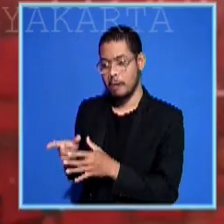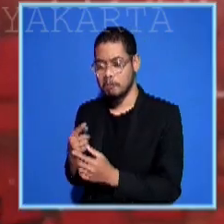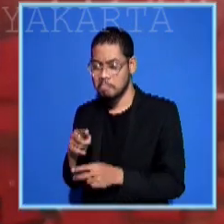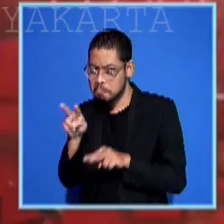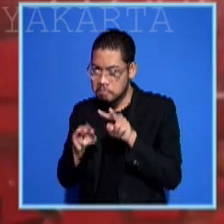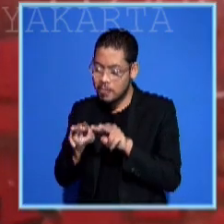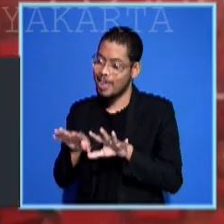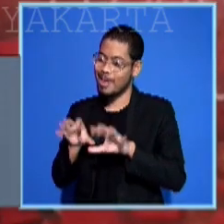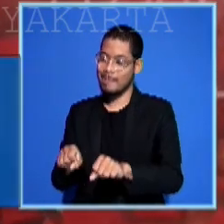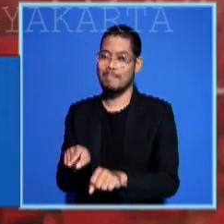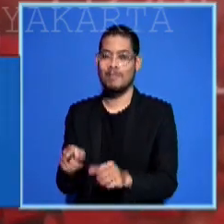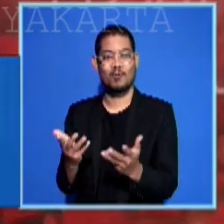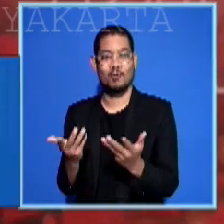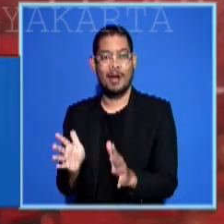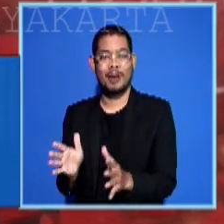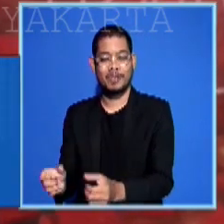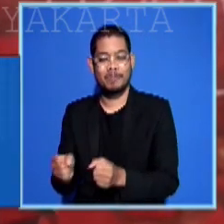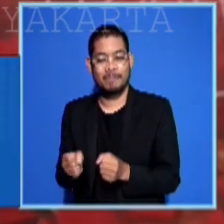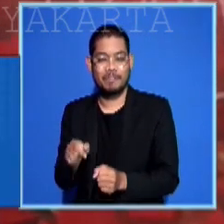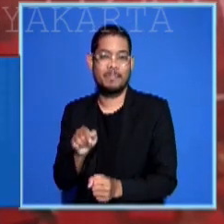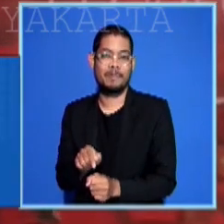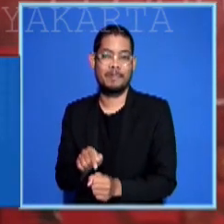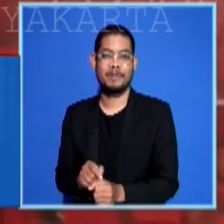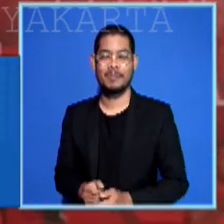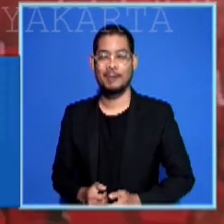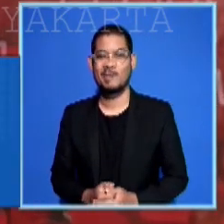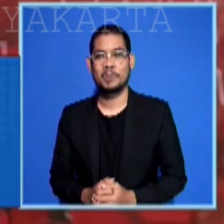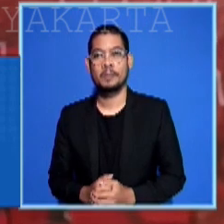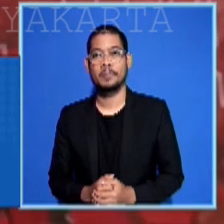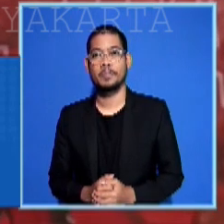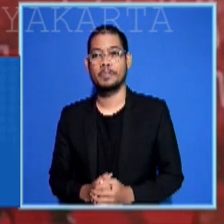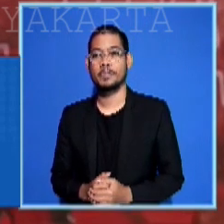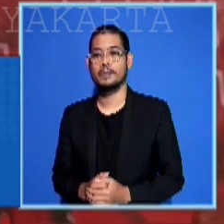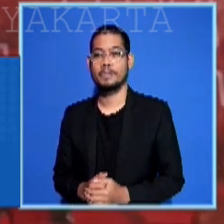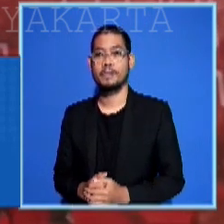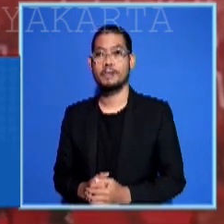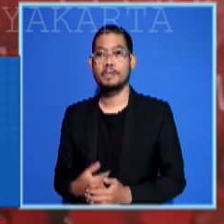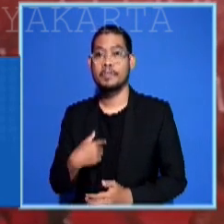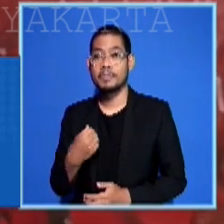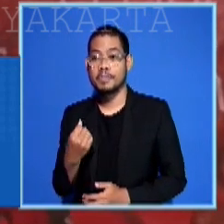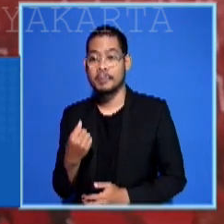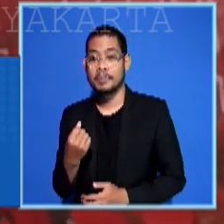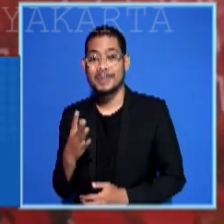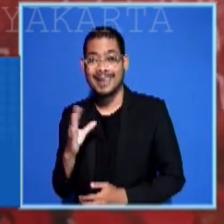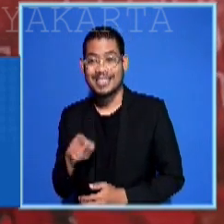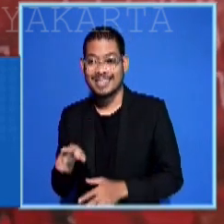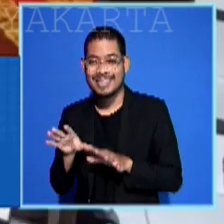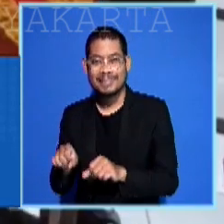ini. Berapa kali yang untuk gadain motor lain? Satu, Pak. Baru ini aja? Iya, sebelumnya?